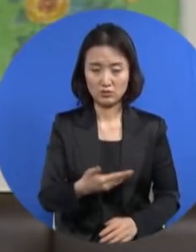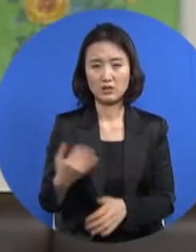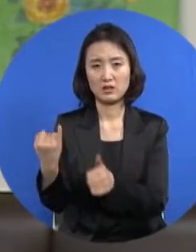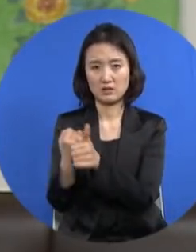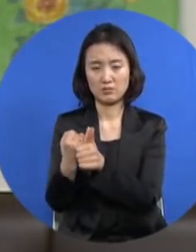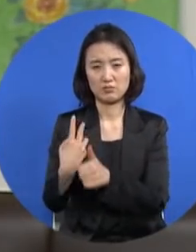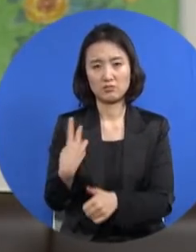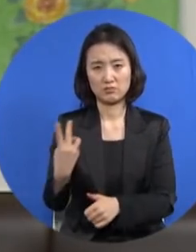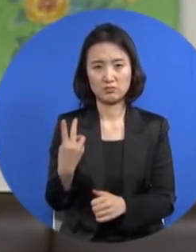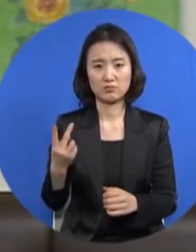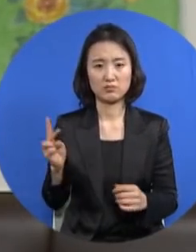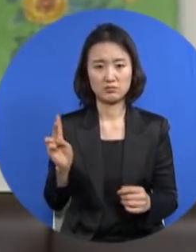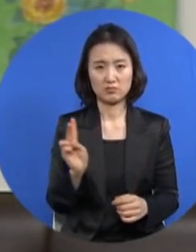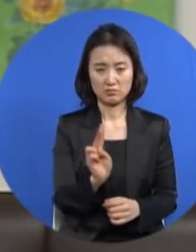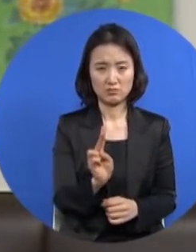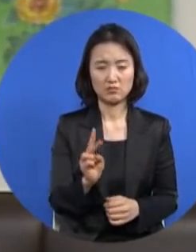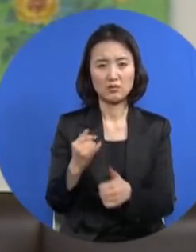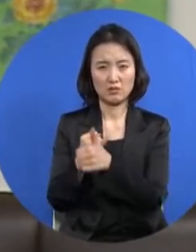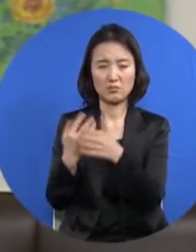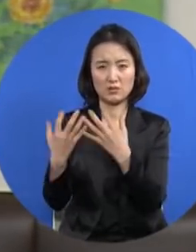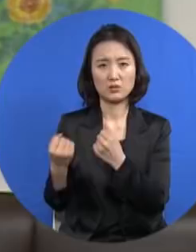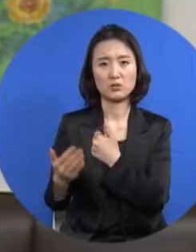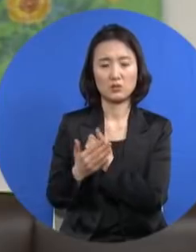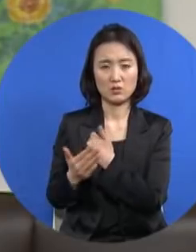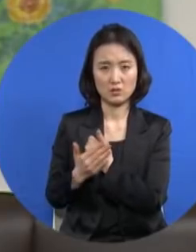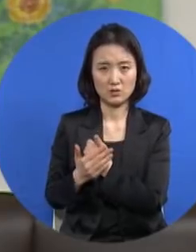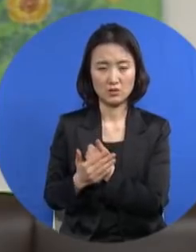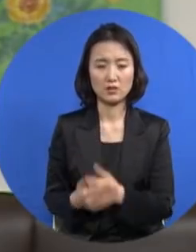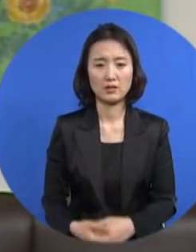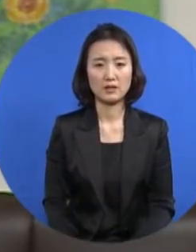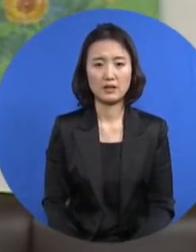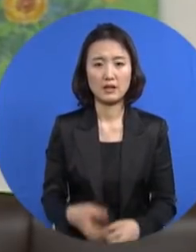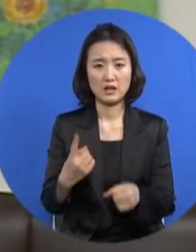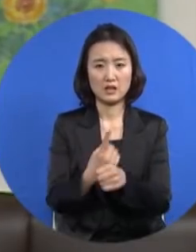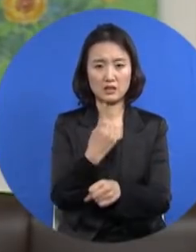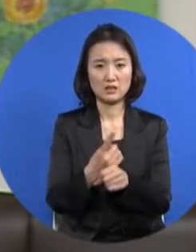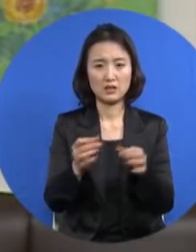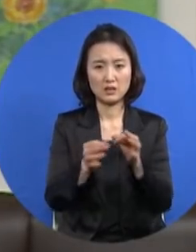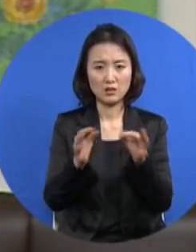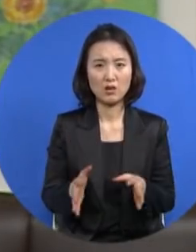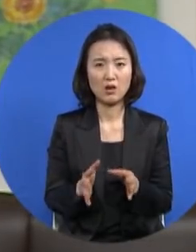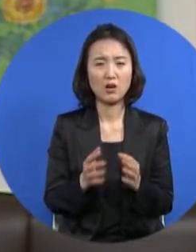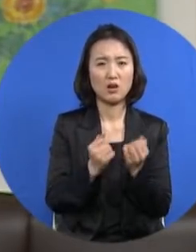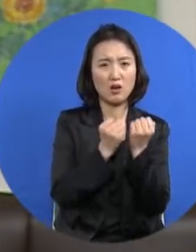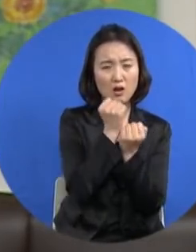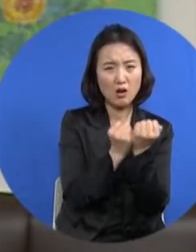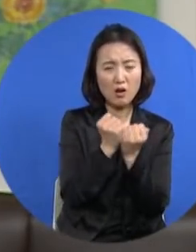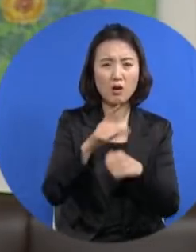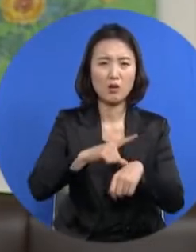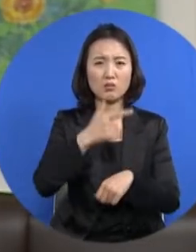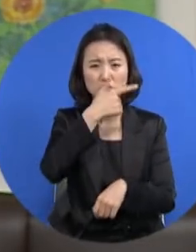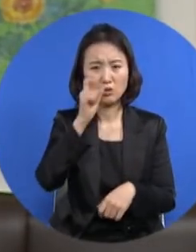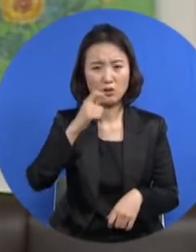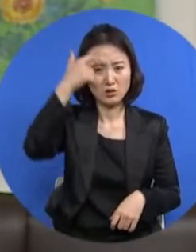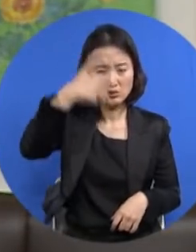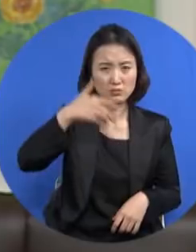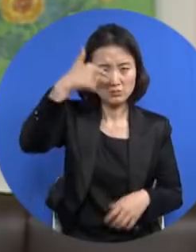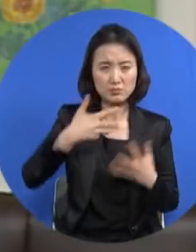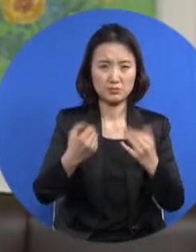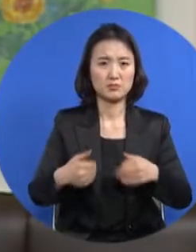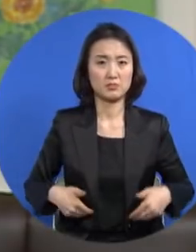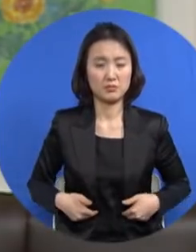그래서 남편이 많이 도와줬어요. 그래서 한 시간 동안 너무 짧은 거예요. 컨셉 설명하고 이제 질문을 많이 받아야